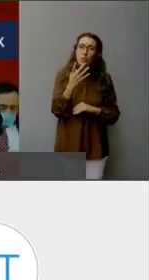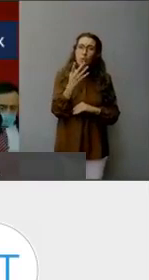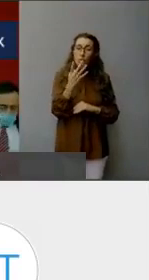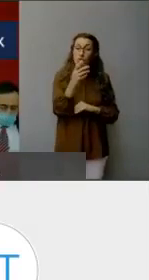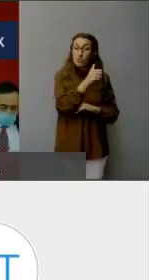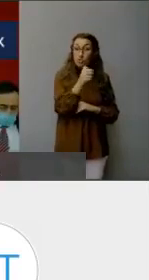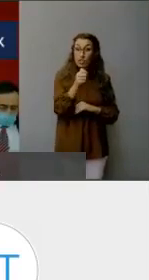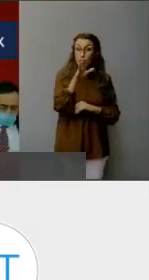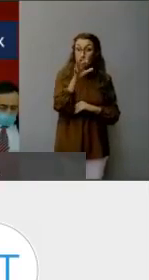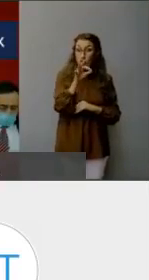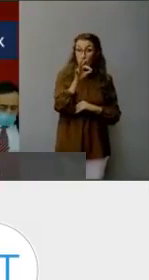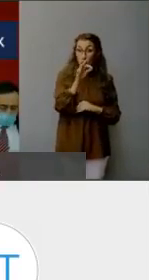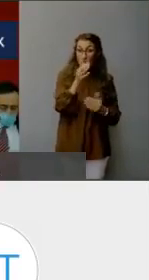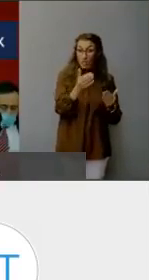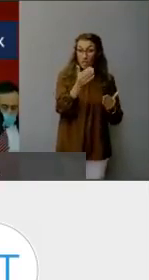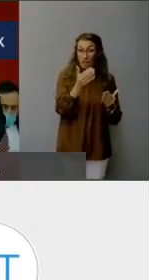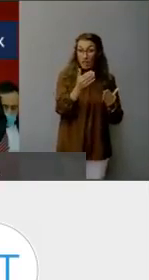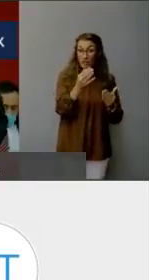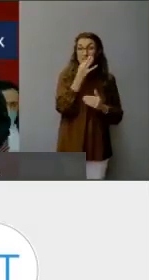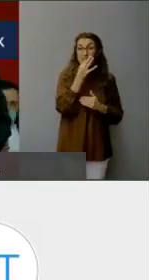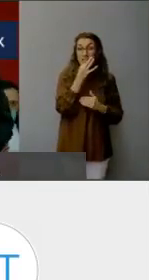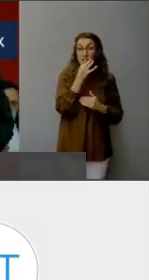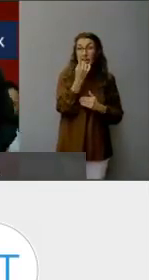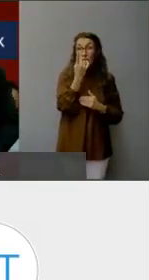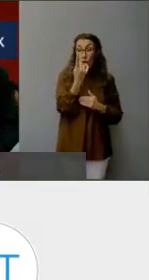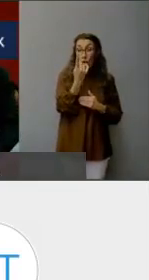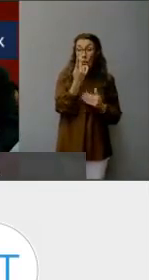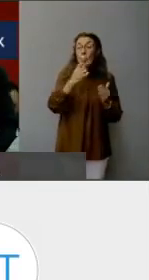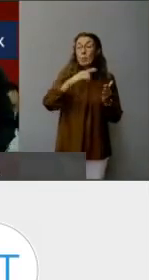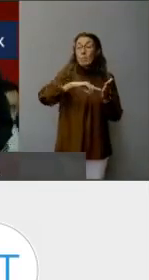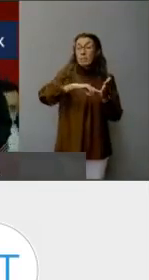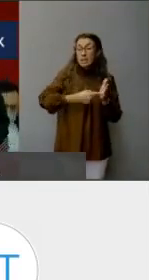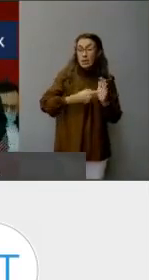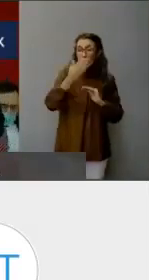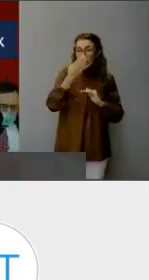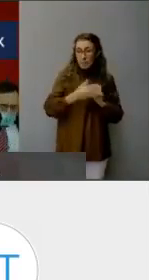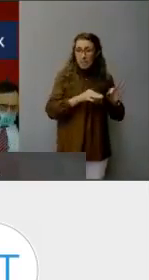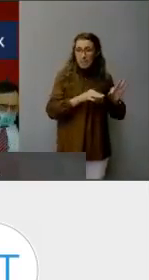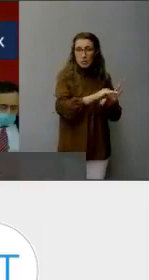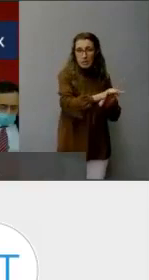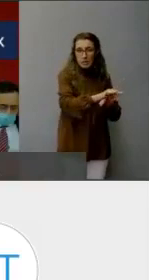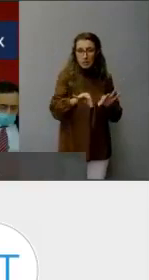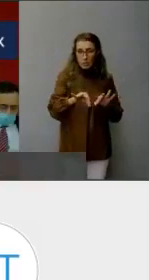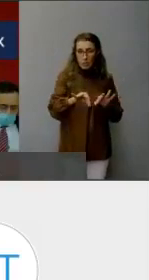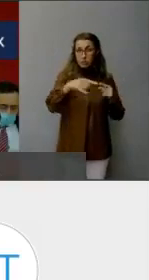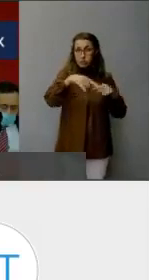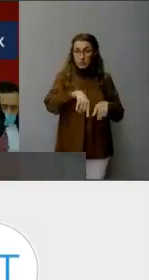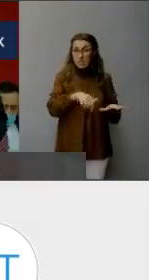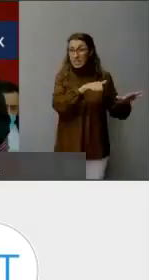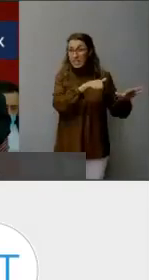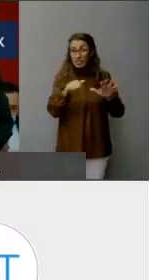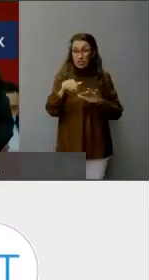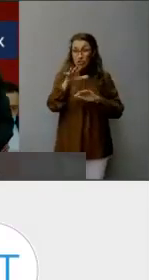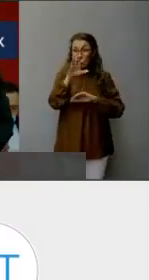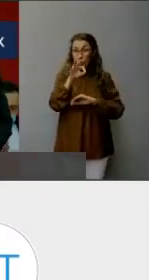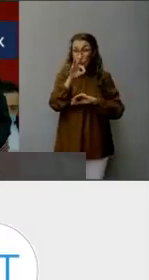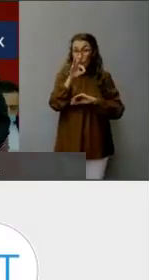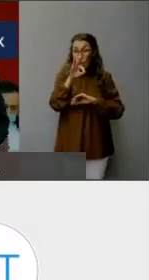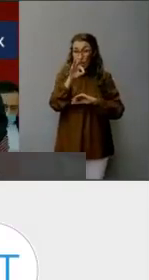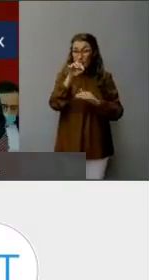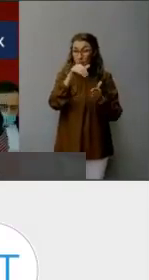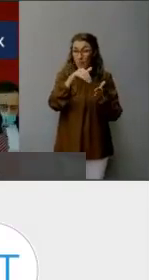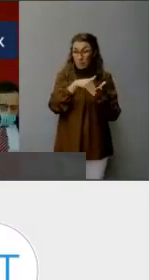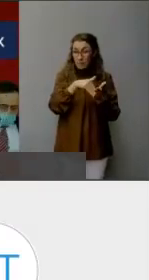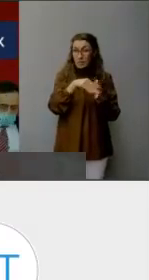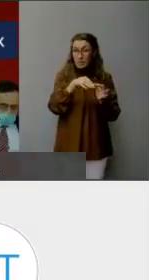ha a casa mia sono un milione e mezzo di metri quadrati questo milione e mezzo di metri quadrati ci sono 650 mila che sono sotto la tutela